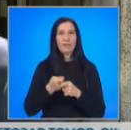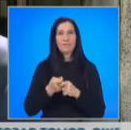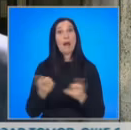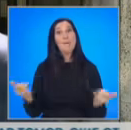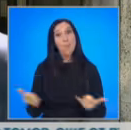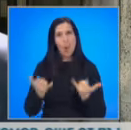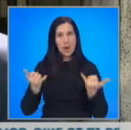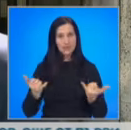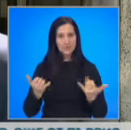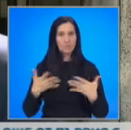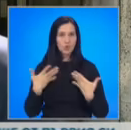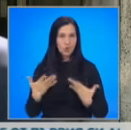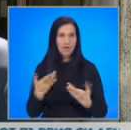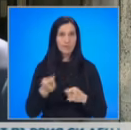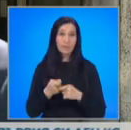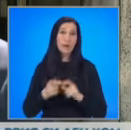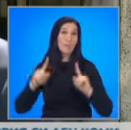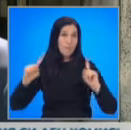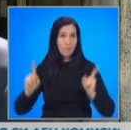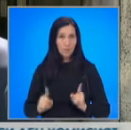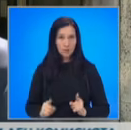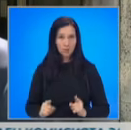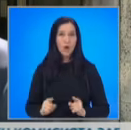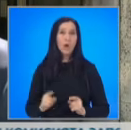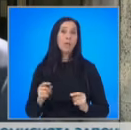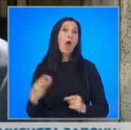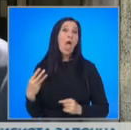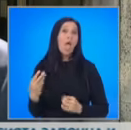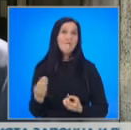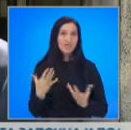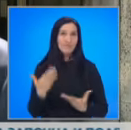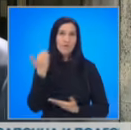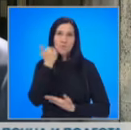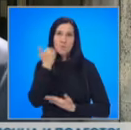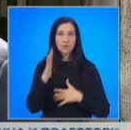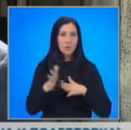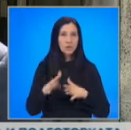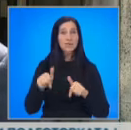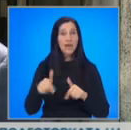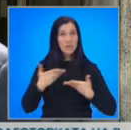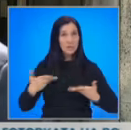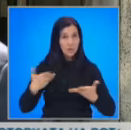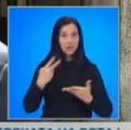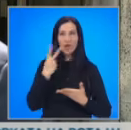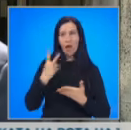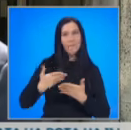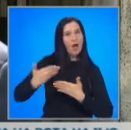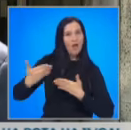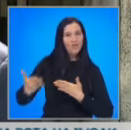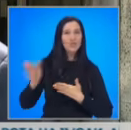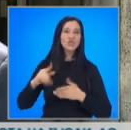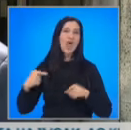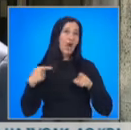по-лесни, пожелавам му да ги направи по-бързо, по-ефективно, в полза на хората. Сега ние ще гледаме отвън и